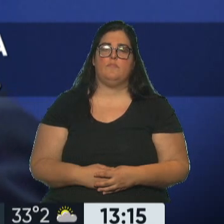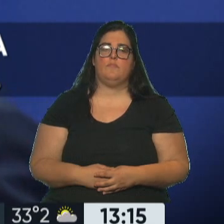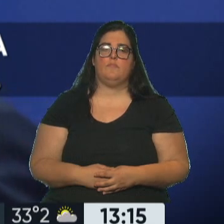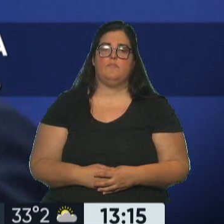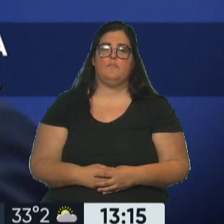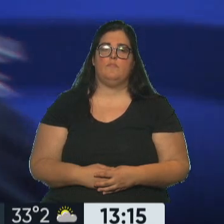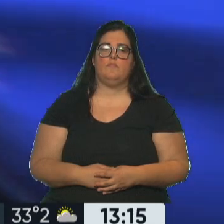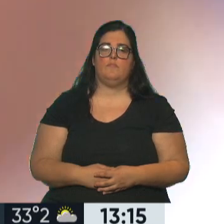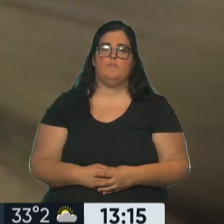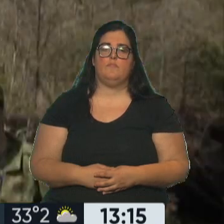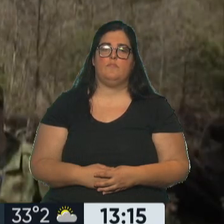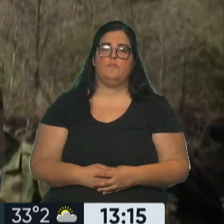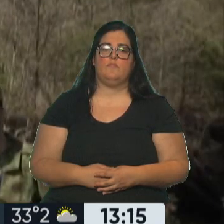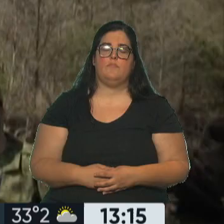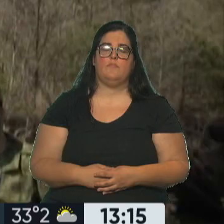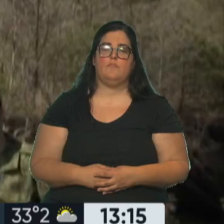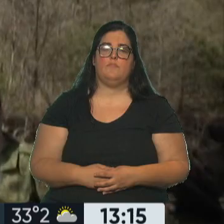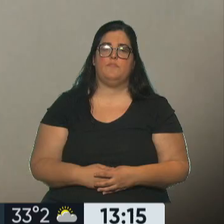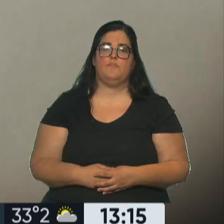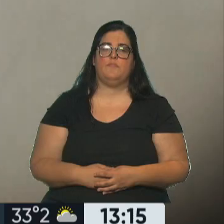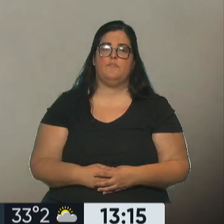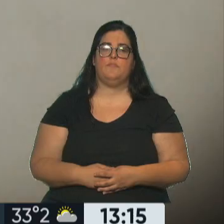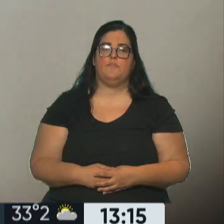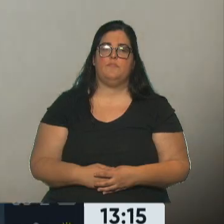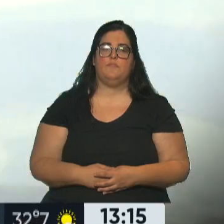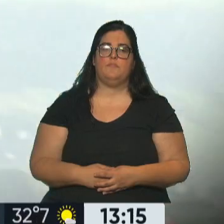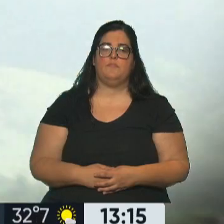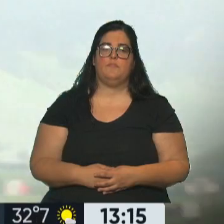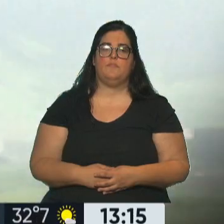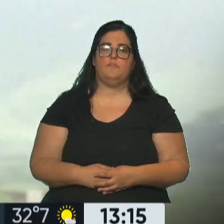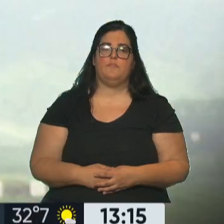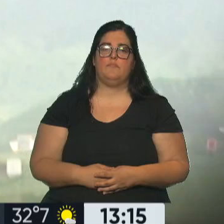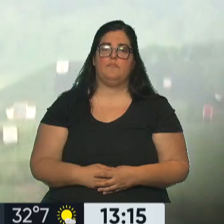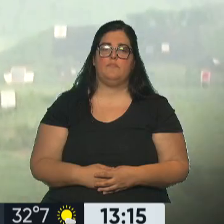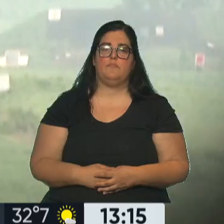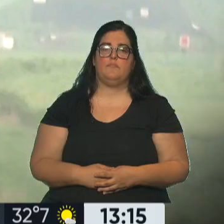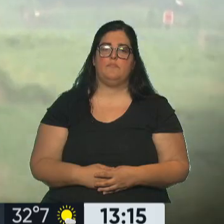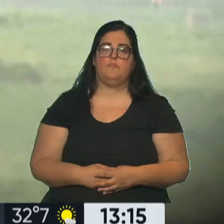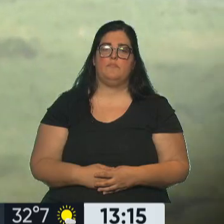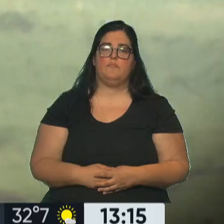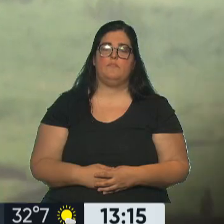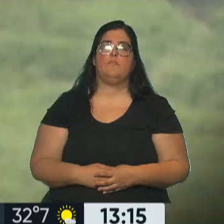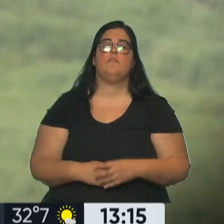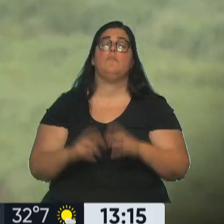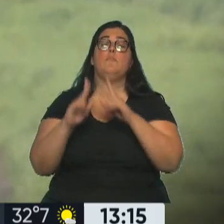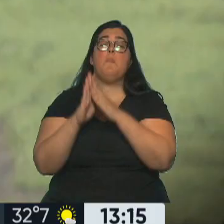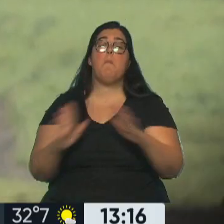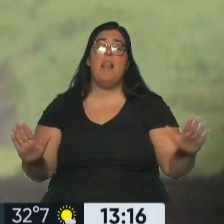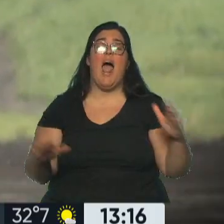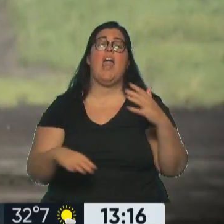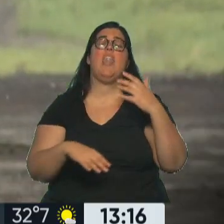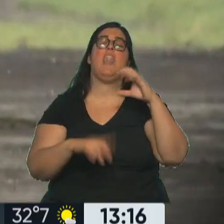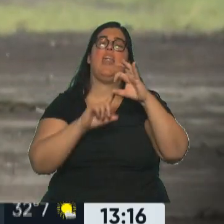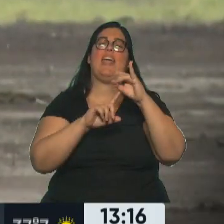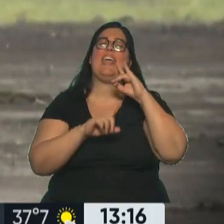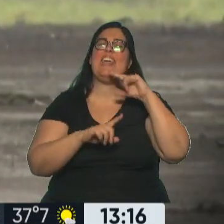表明严正立场。 El programa quinquenal también será un impulso para